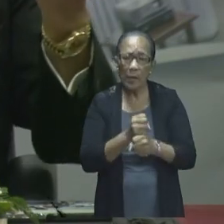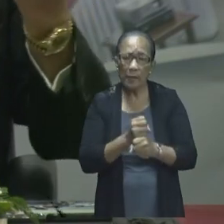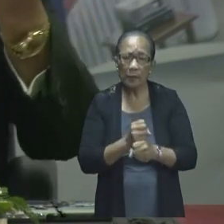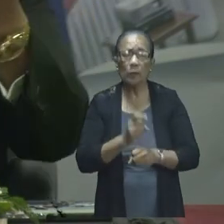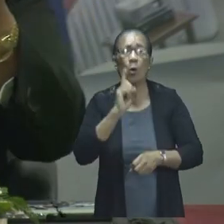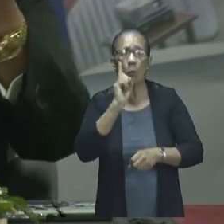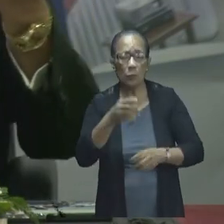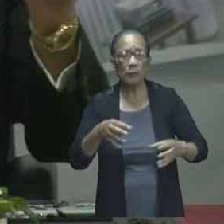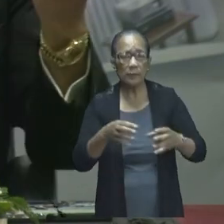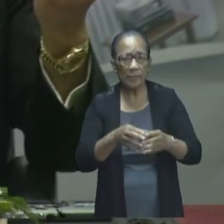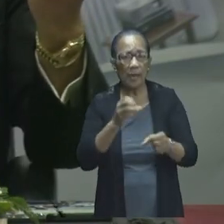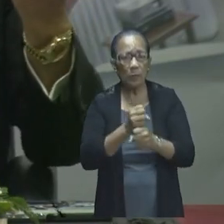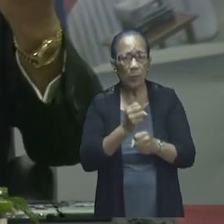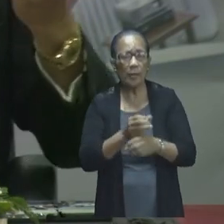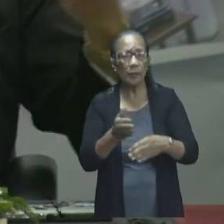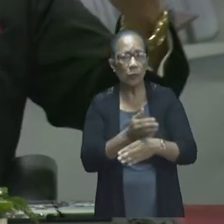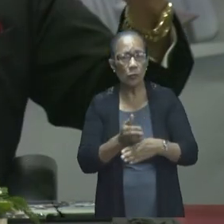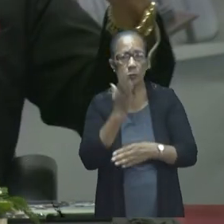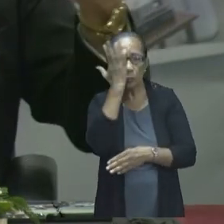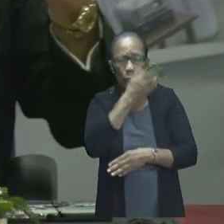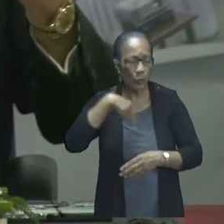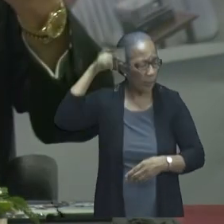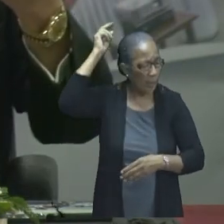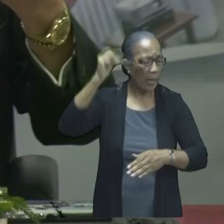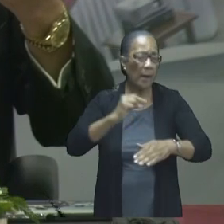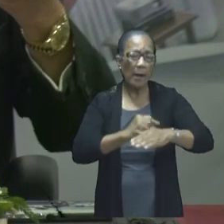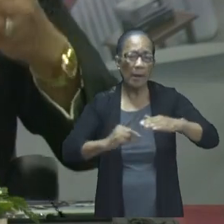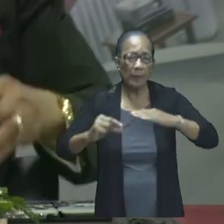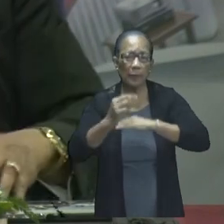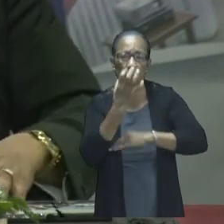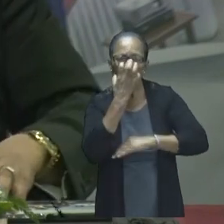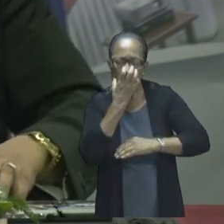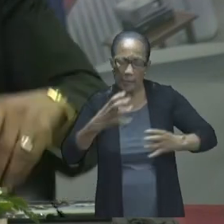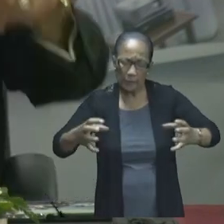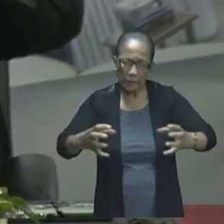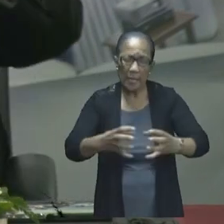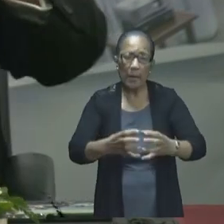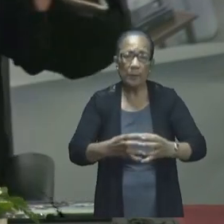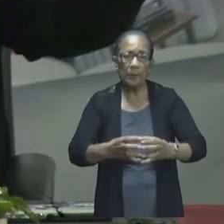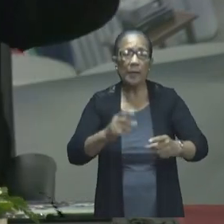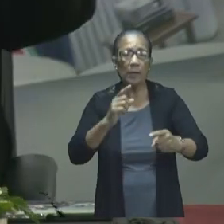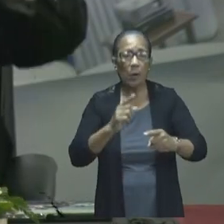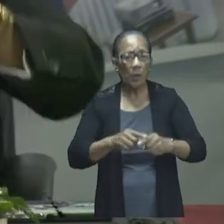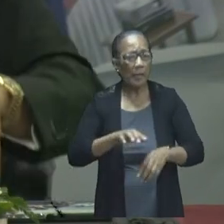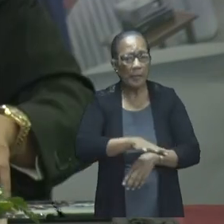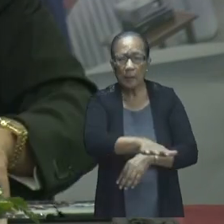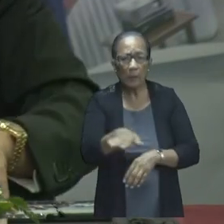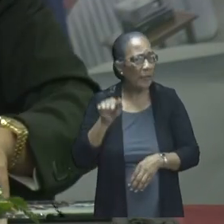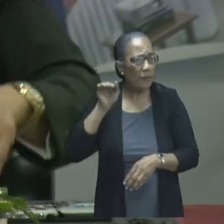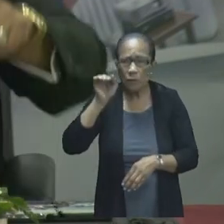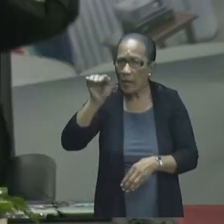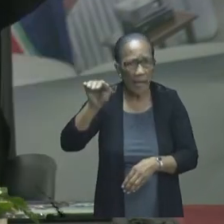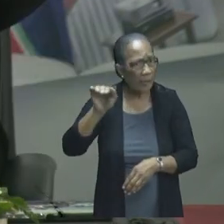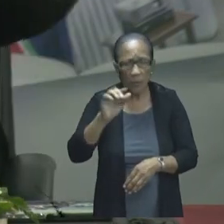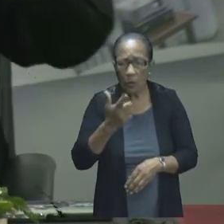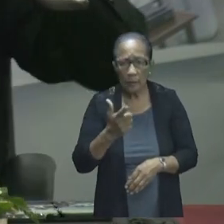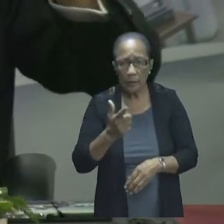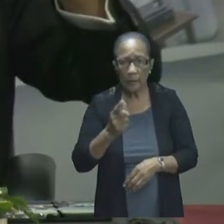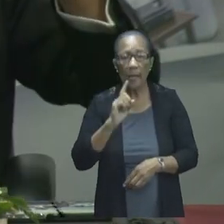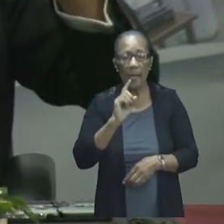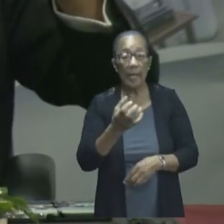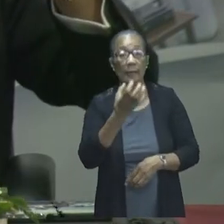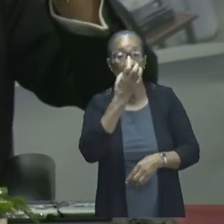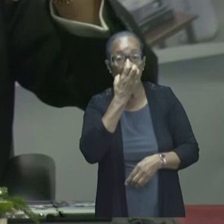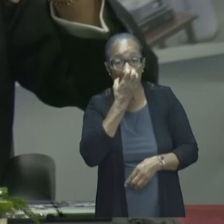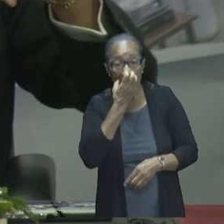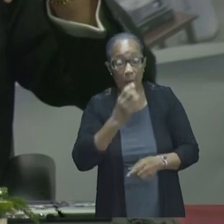mogelijk zijn dus als jullie namen en groei en dat we ons gas bij elkaar brengen maar die gebieden liggen niet ver en die gast omzet een